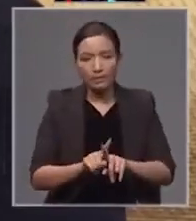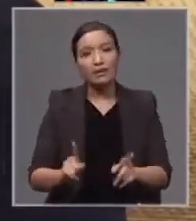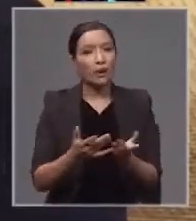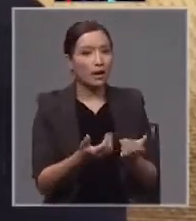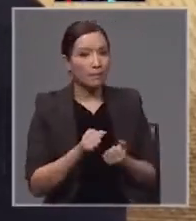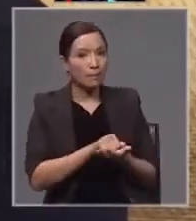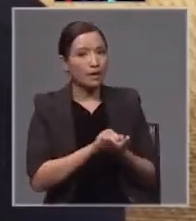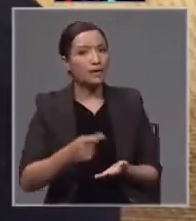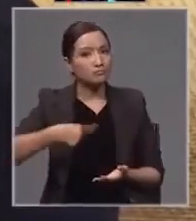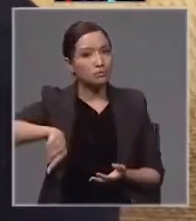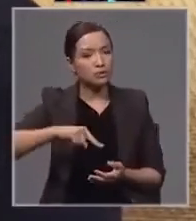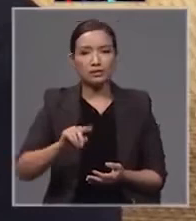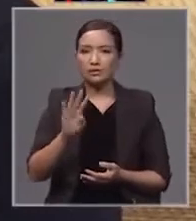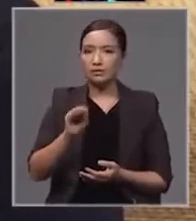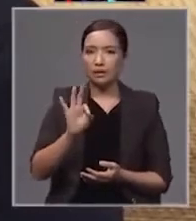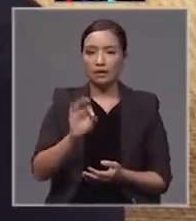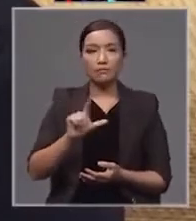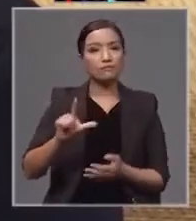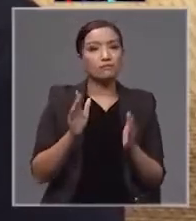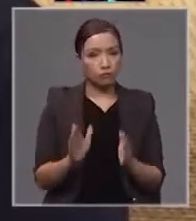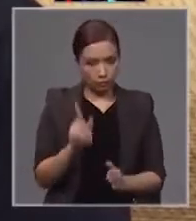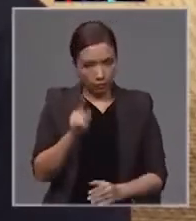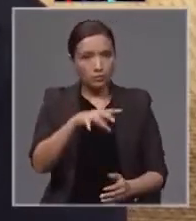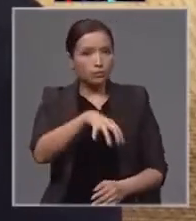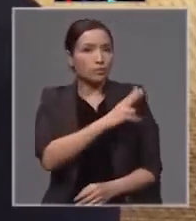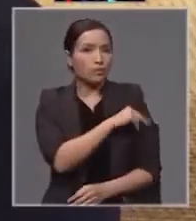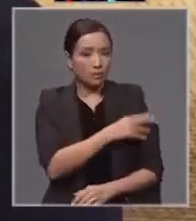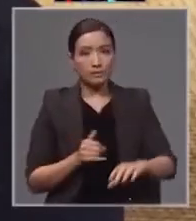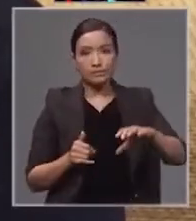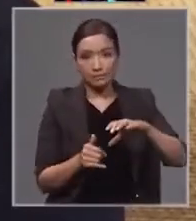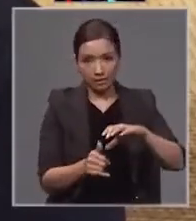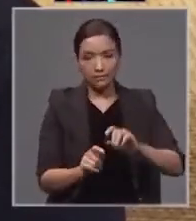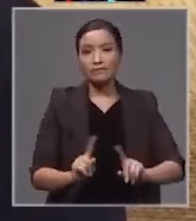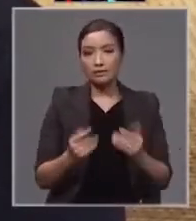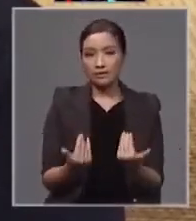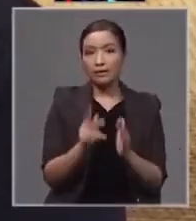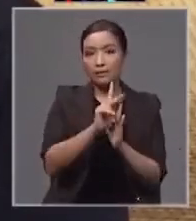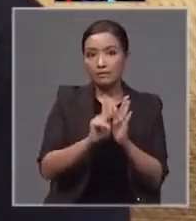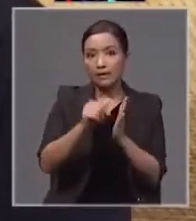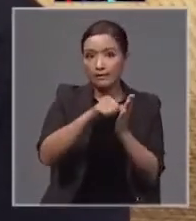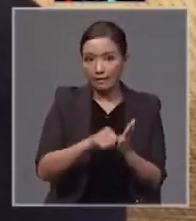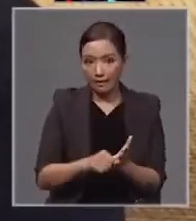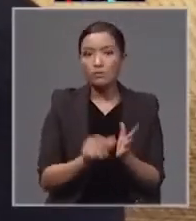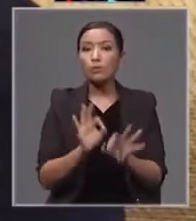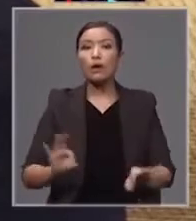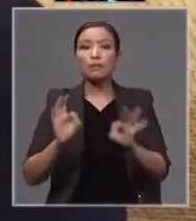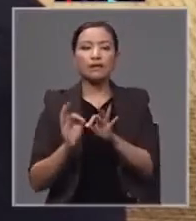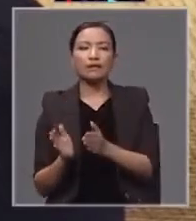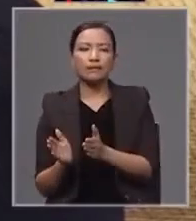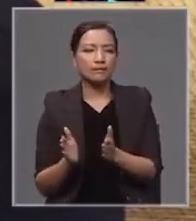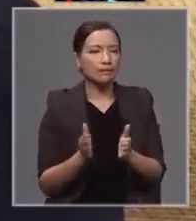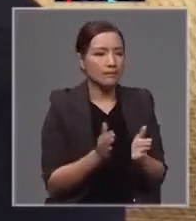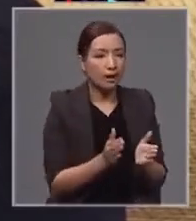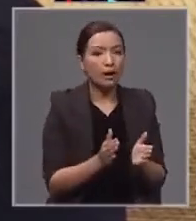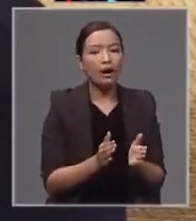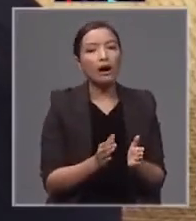นั้น49ล้านคนก็คือคนที่ต้องไปที่โรงพยาบาลแต่ตอนนี้เนี่ยการแก้กฎหมายเนี่ยอาจจะเน้นให้ความสำคัญกับการปล